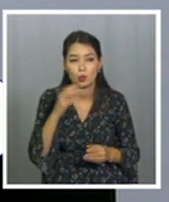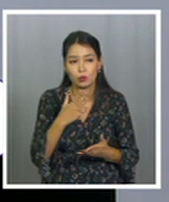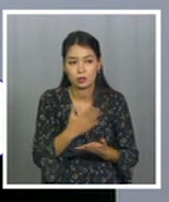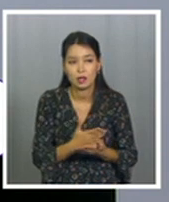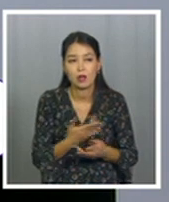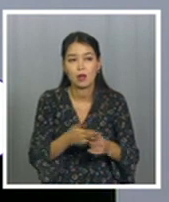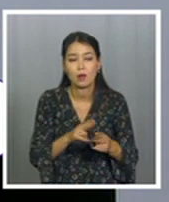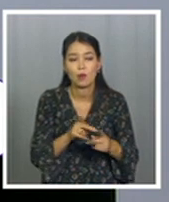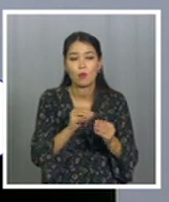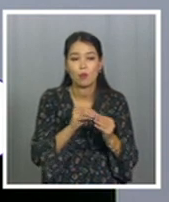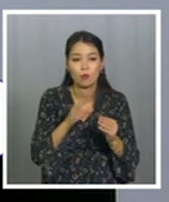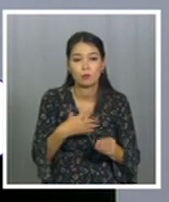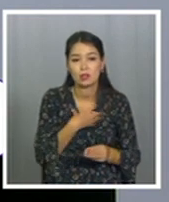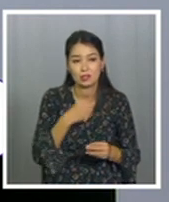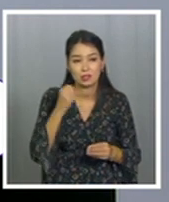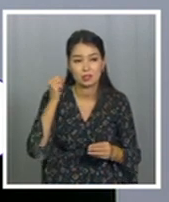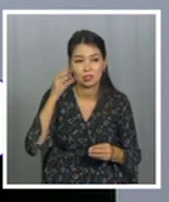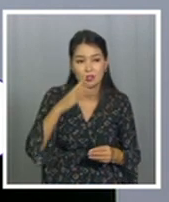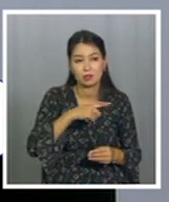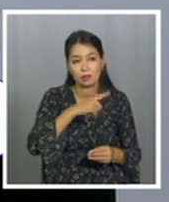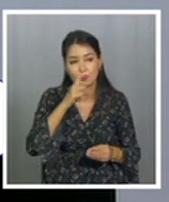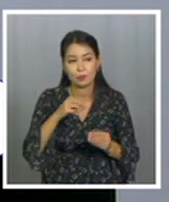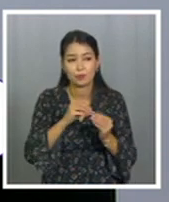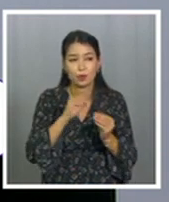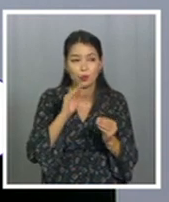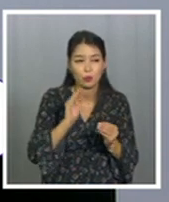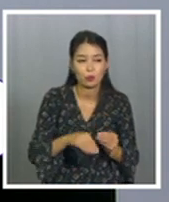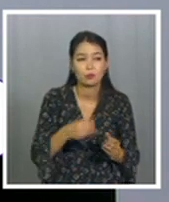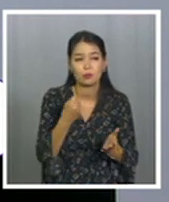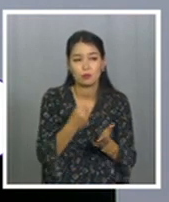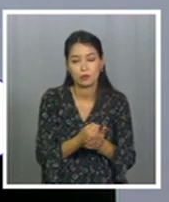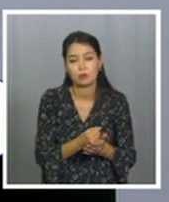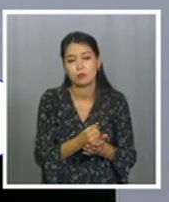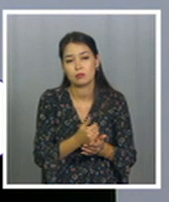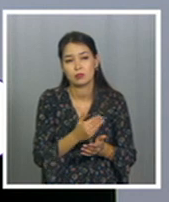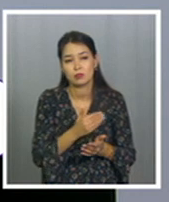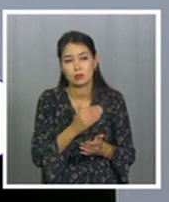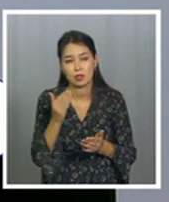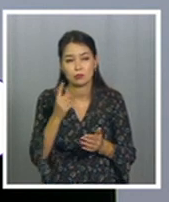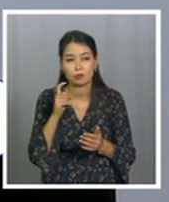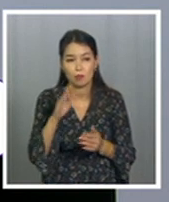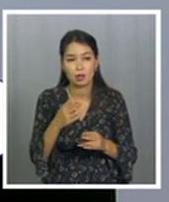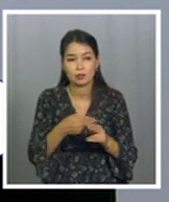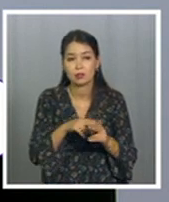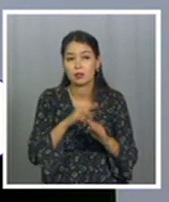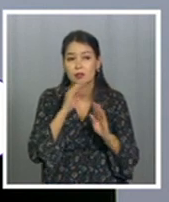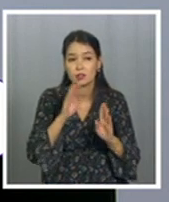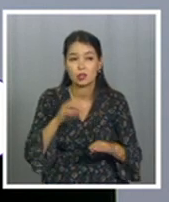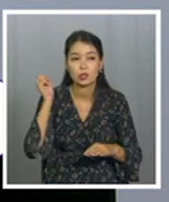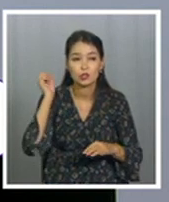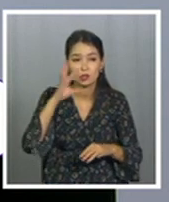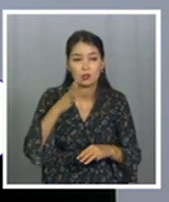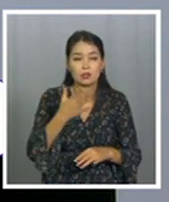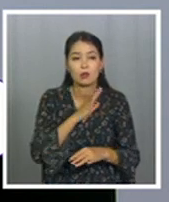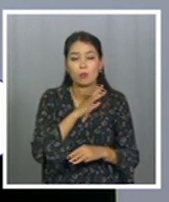негізгі қарқындылығы 10,000-нан 100,000 люкске дейін жеткілікті. Бұл жерде жарықтың көп түсуі